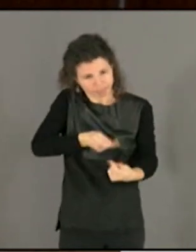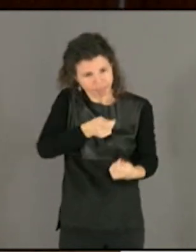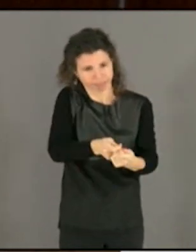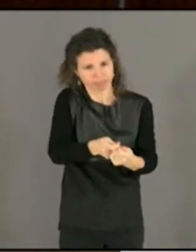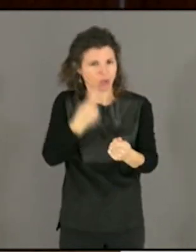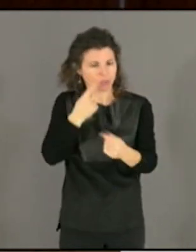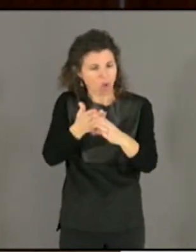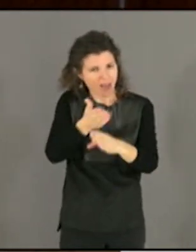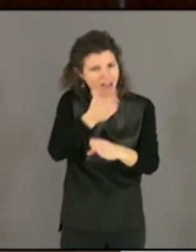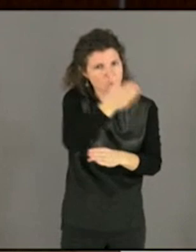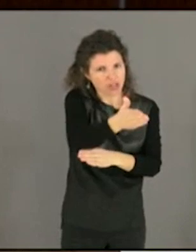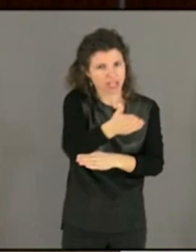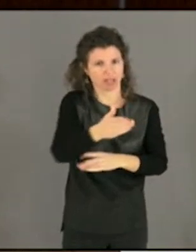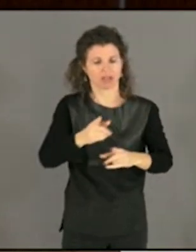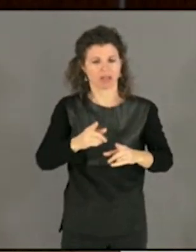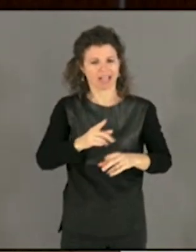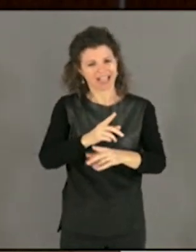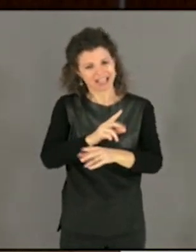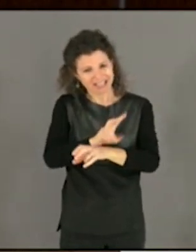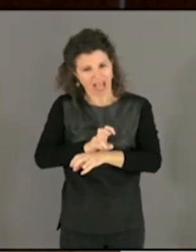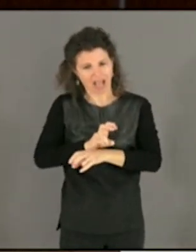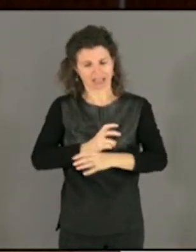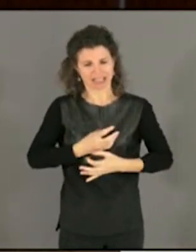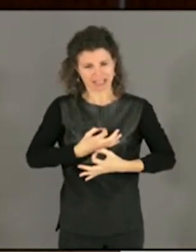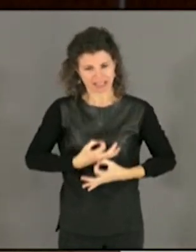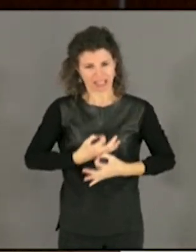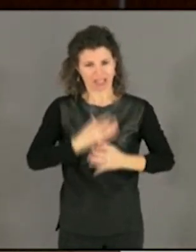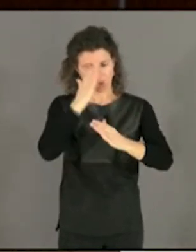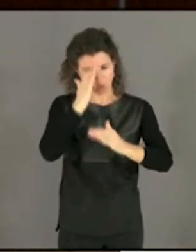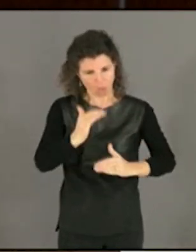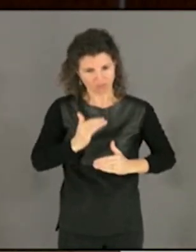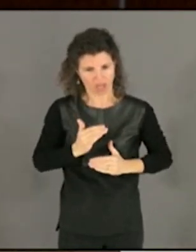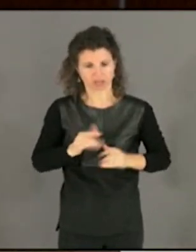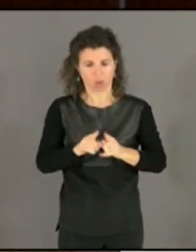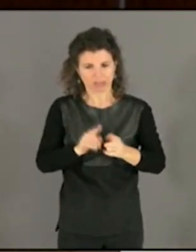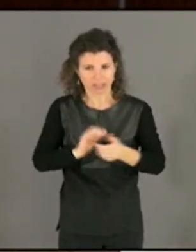sérénité, confiance et surtout paix. Merci, monsieur le maire.